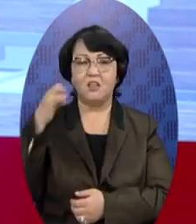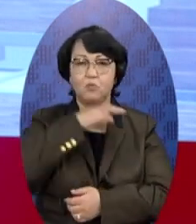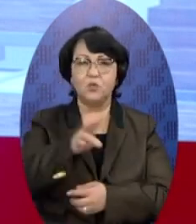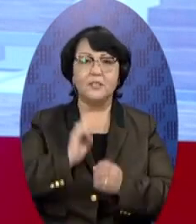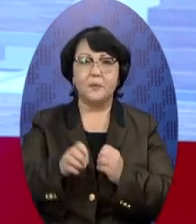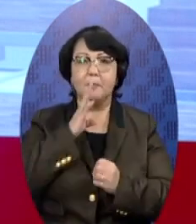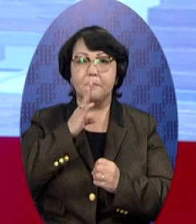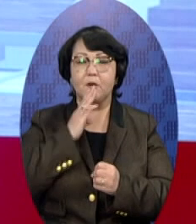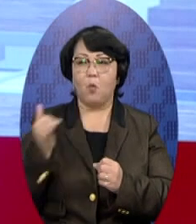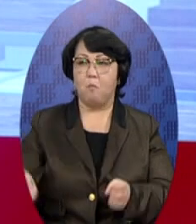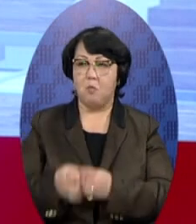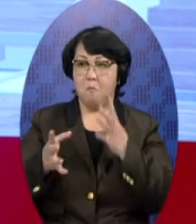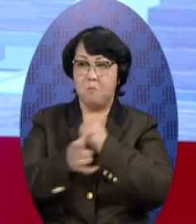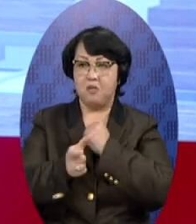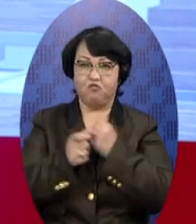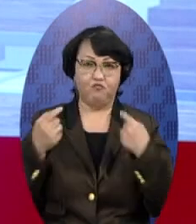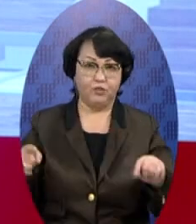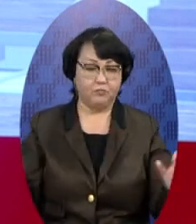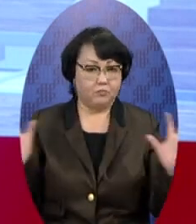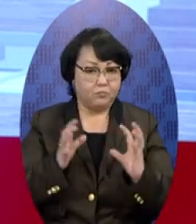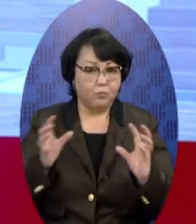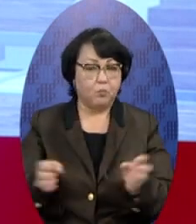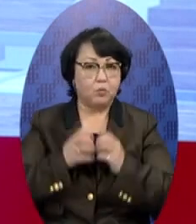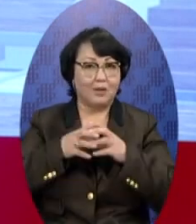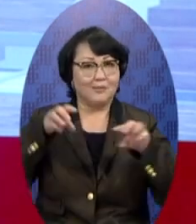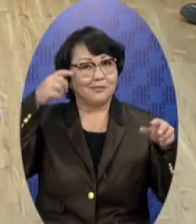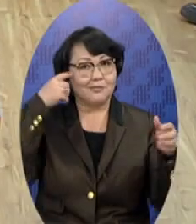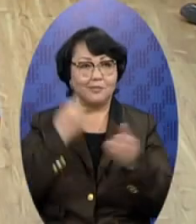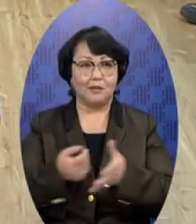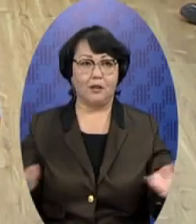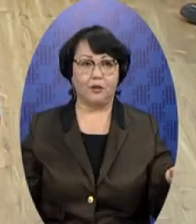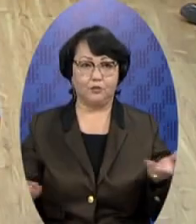мэтээлчид өнөөдөр уулзаж түүхэн бүтээлийнхээ талаар санал солилцлоо.